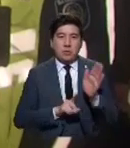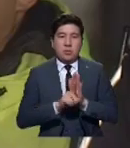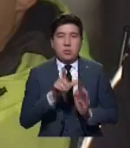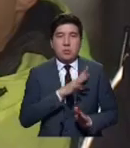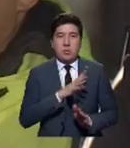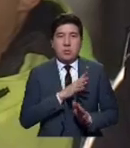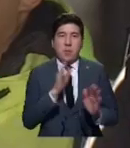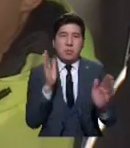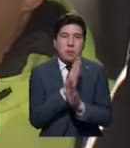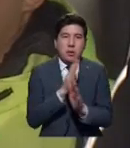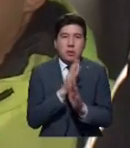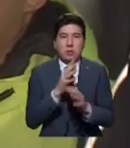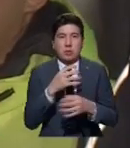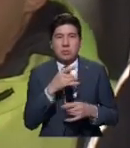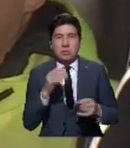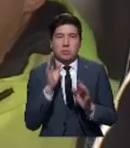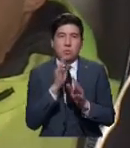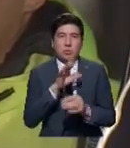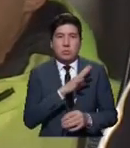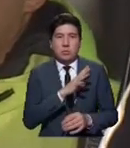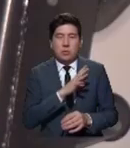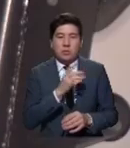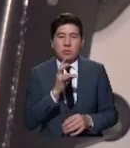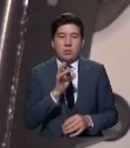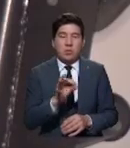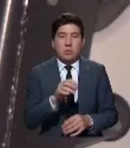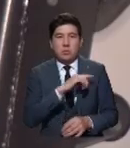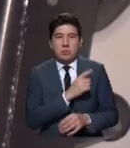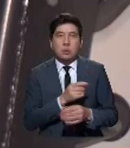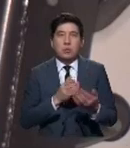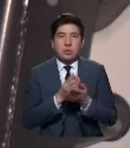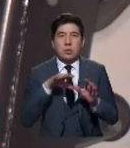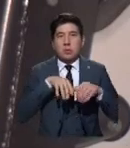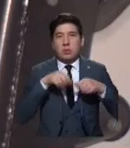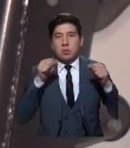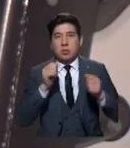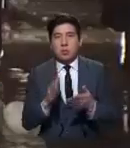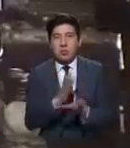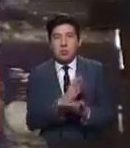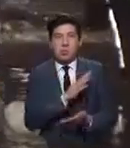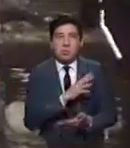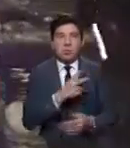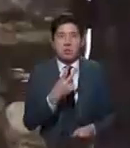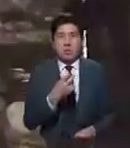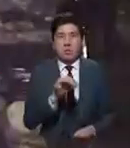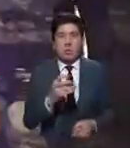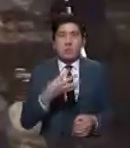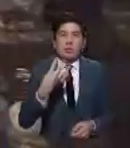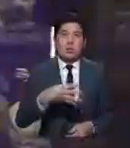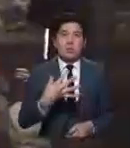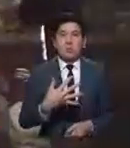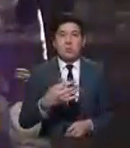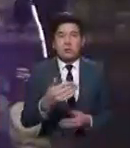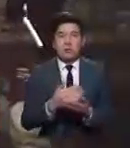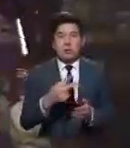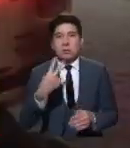қарама қызметтері солай. Қоғамның қауіпсіздігін қамтамасыз ету мақсатында мереке күндері жеке құрамның 200 қызметкері мен 45 қосымша күш, 26